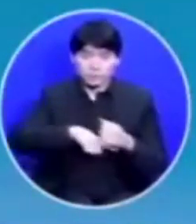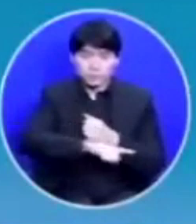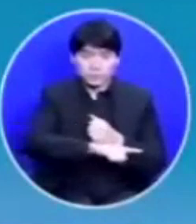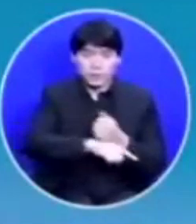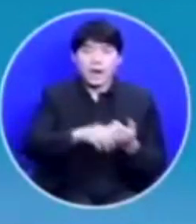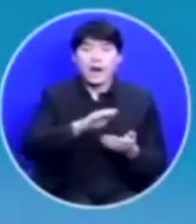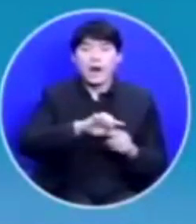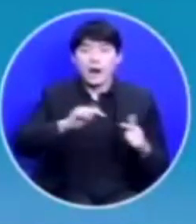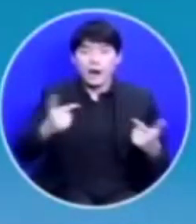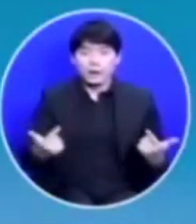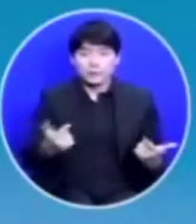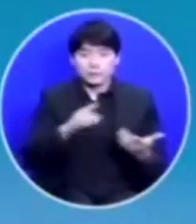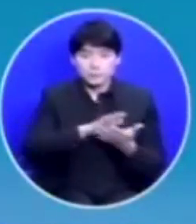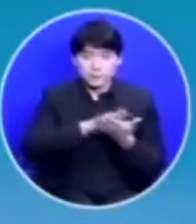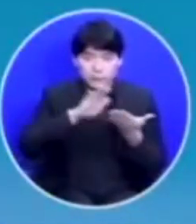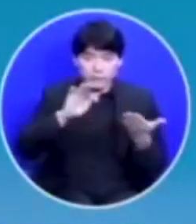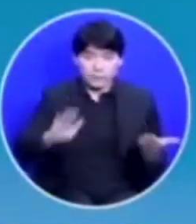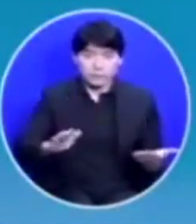아닙니다